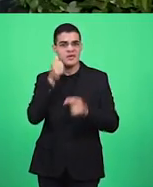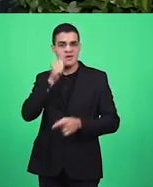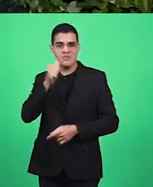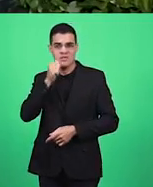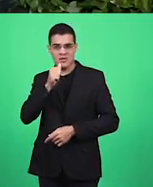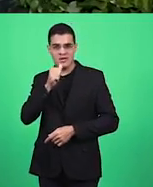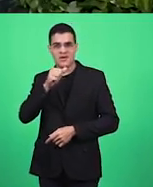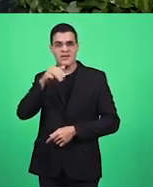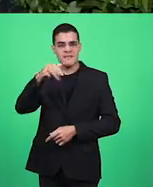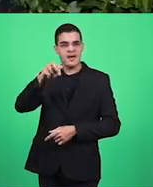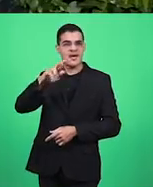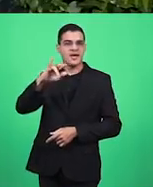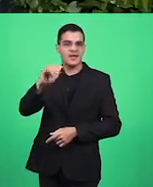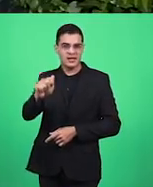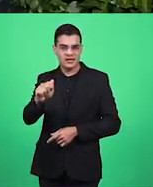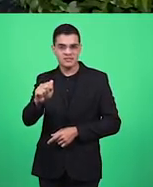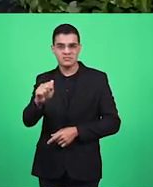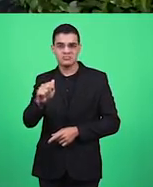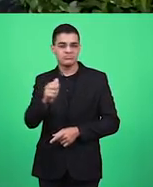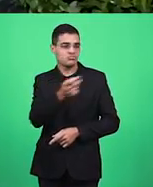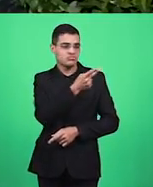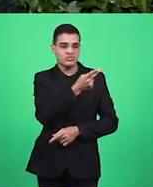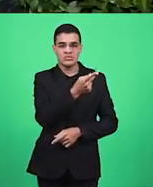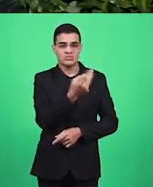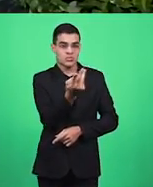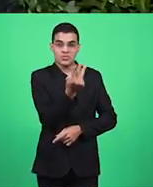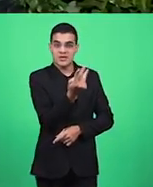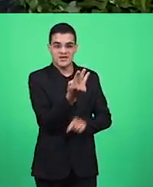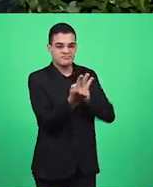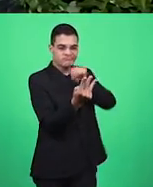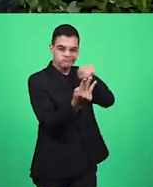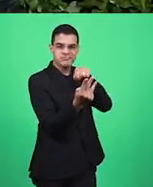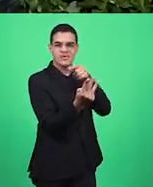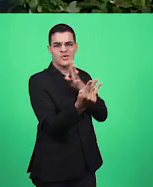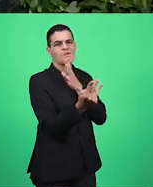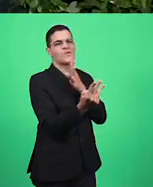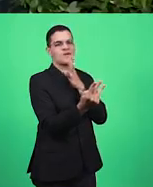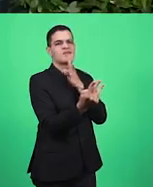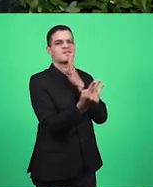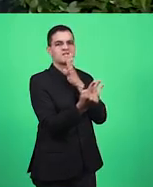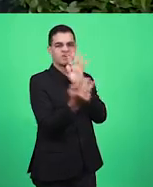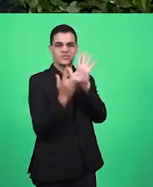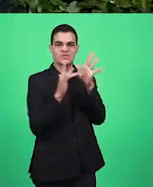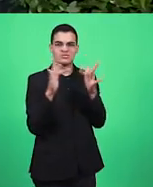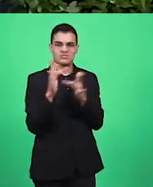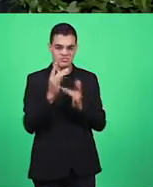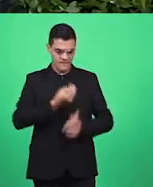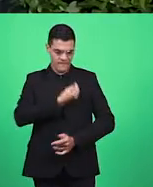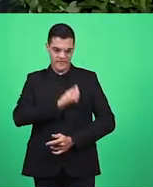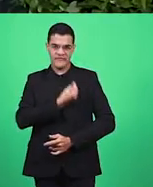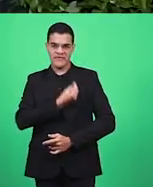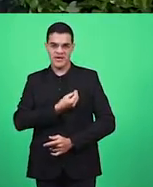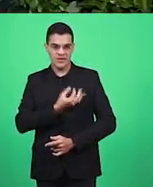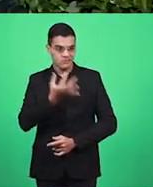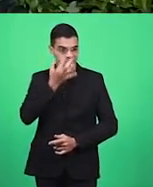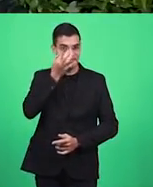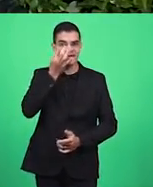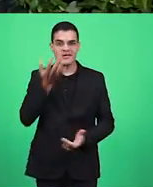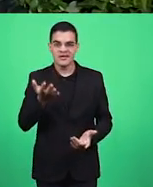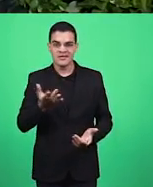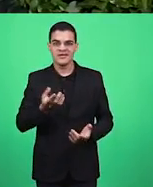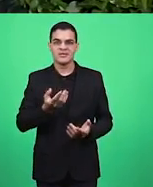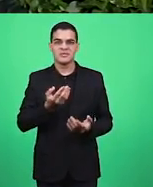два других человека, которые шли, два ученика в Эммаус, да, они же знали Иисуса, они жили вместе с